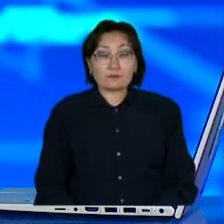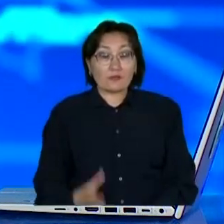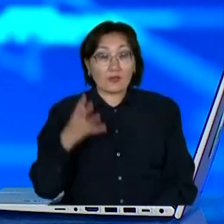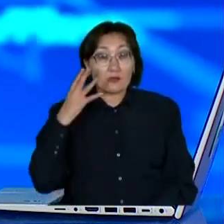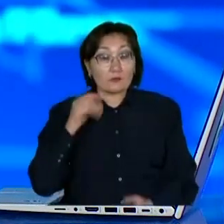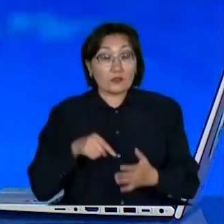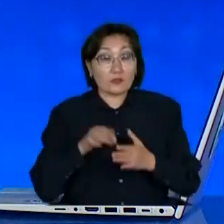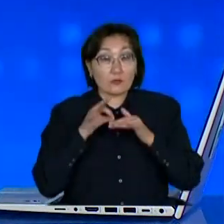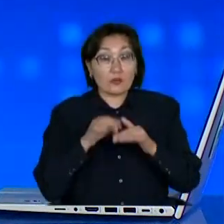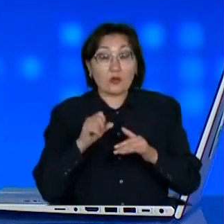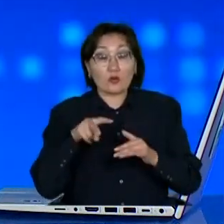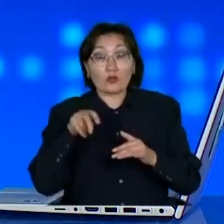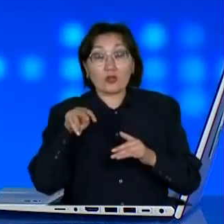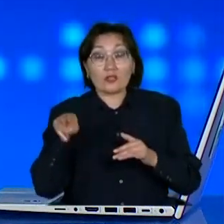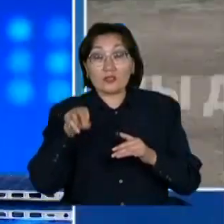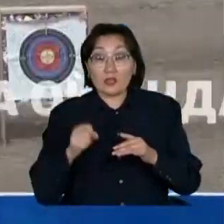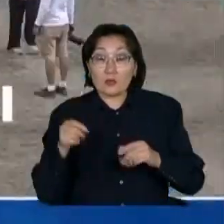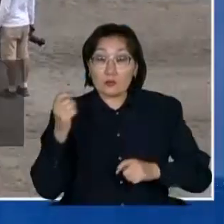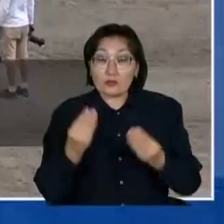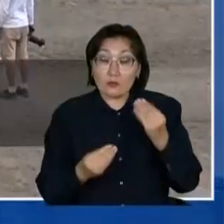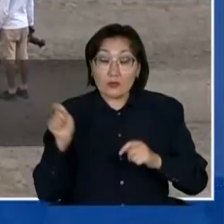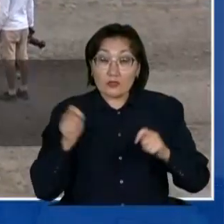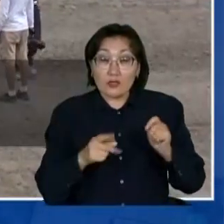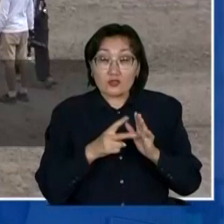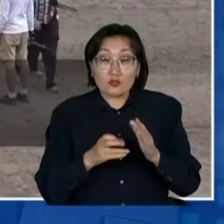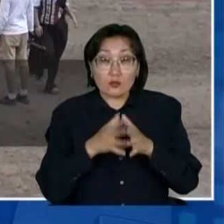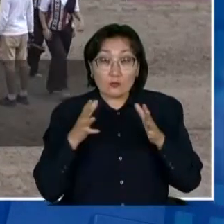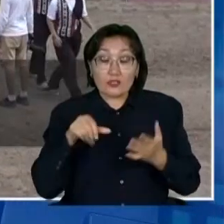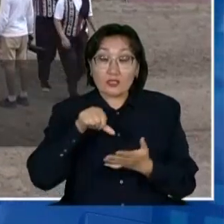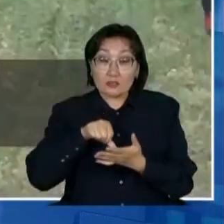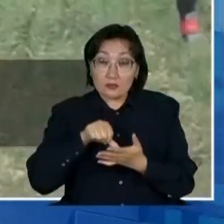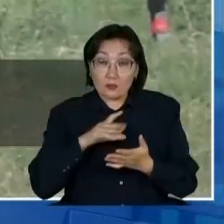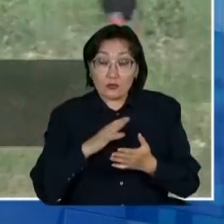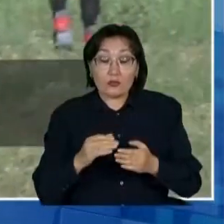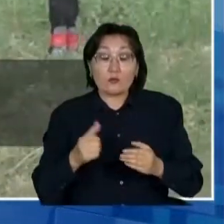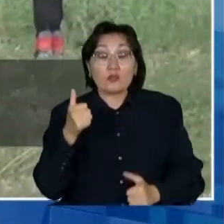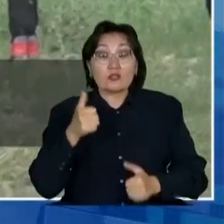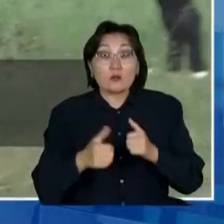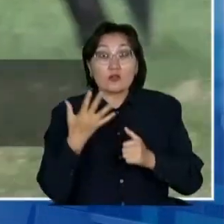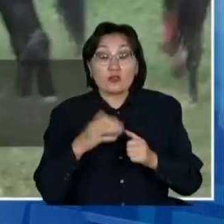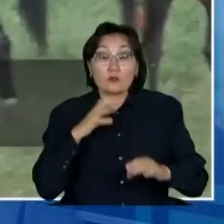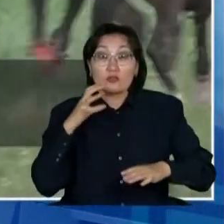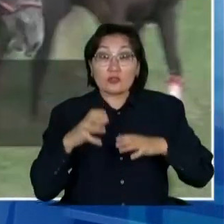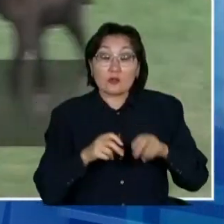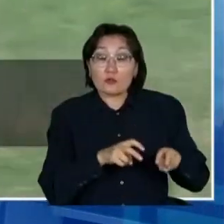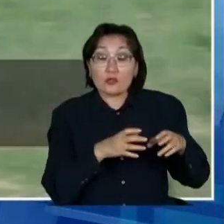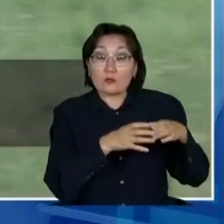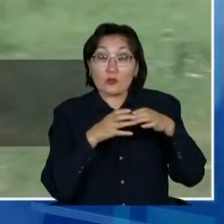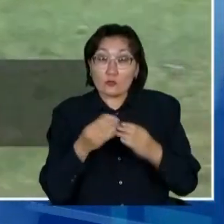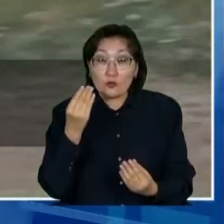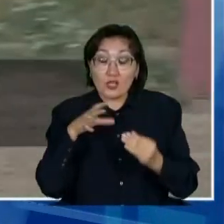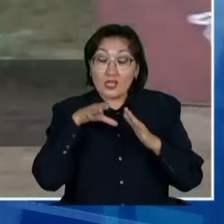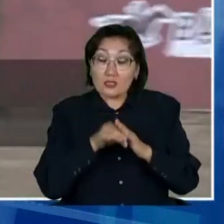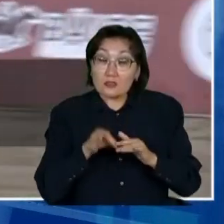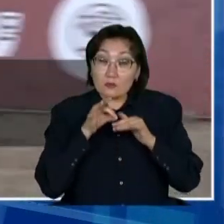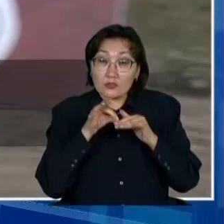Алматыда өткен Ұлы Дала ойындары фестивалінде 700-ден аса қатысушы бақ сынады. Дүбірлі дода 5-ші дүниежүзілік көшпенділер ойыны аясында